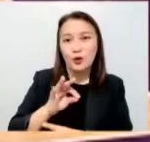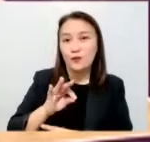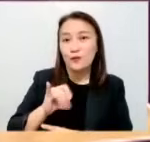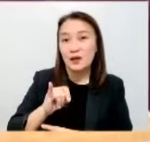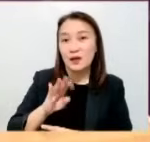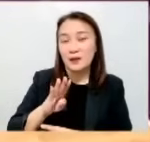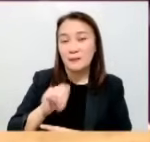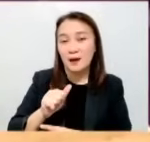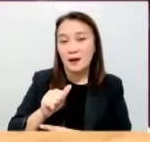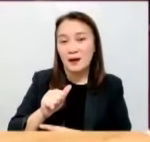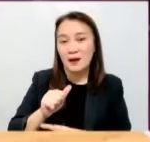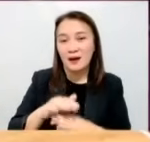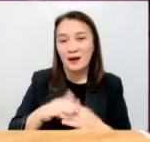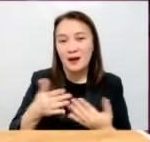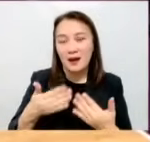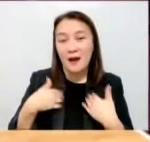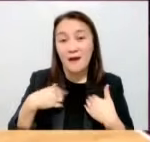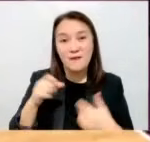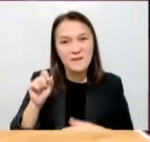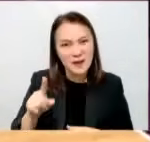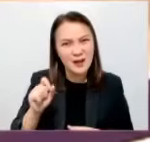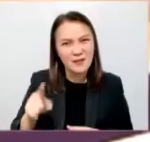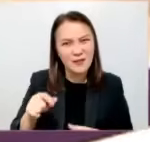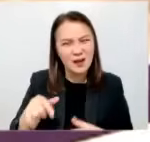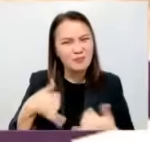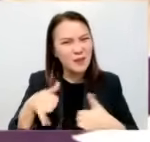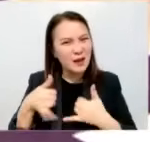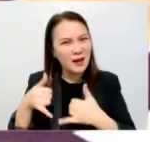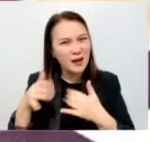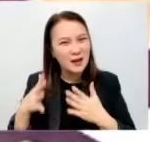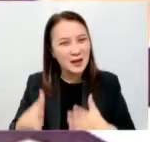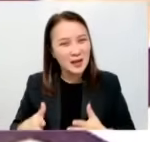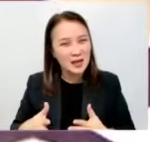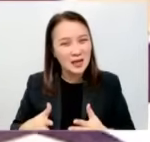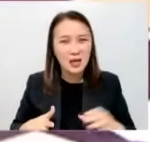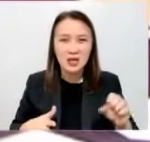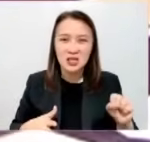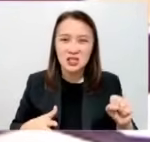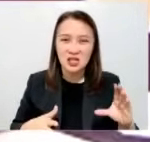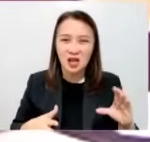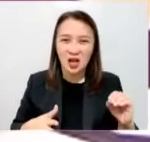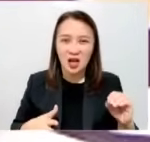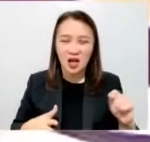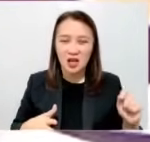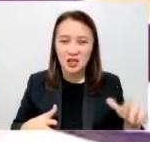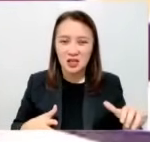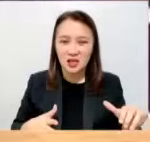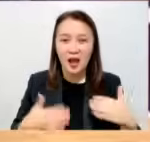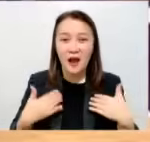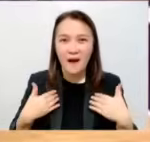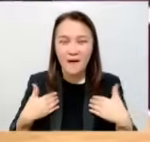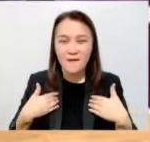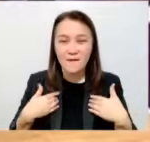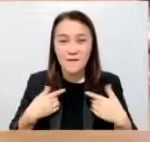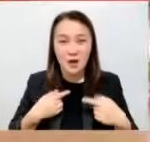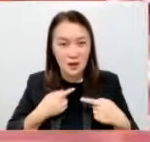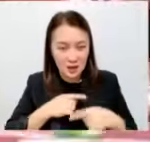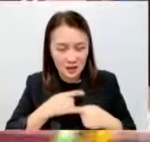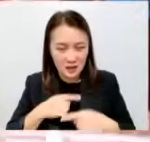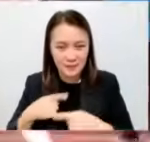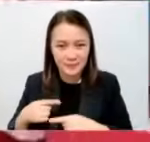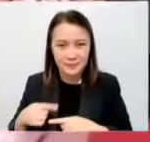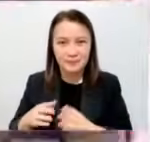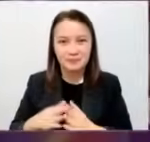ang kuponan ng may 11 players lang at hindi nakalaro si Scottie Thompson dahil sa back injury. Namiss din nila si Jamie Malonzo na may